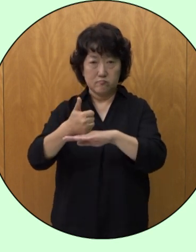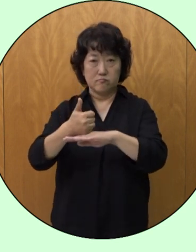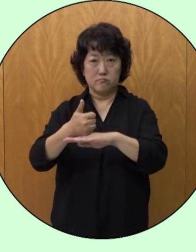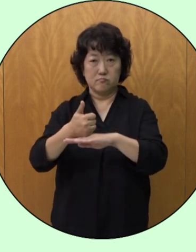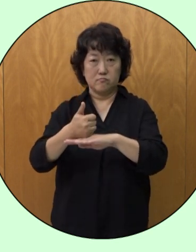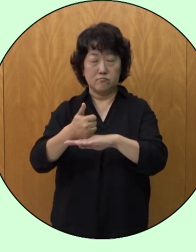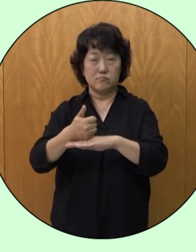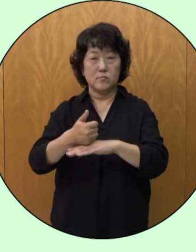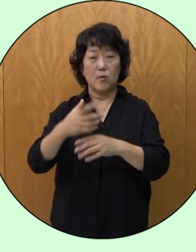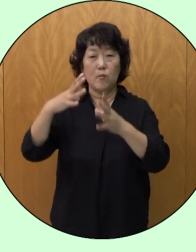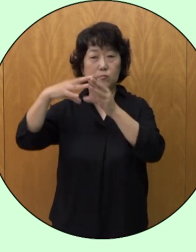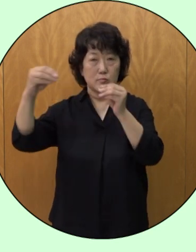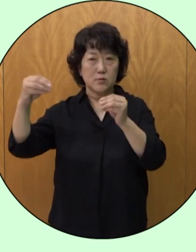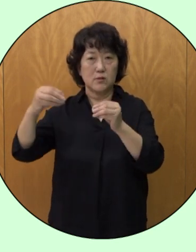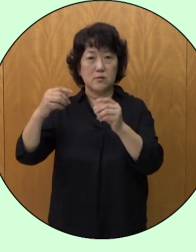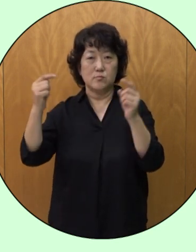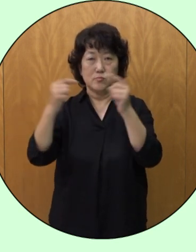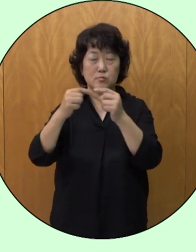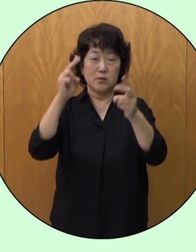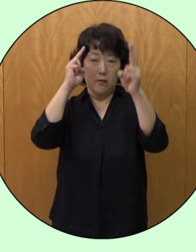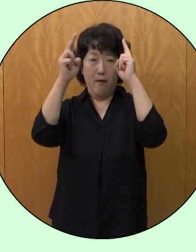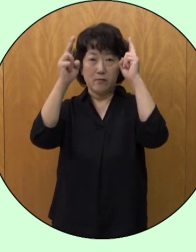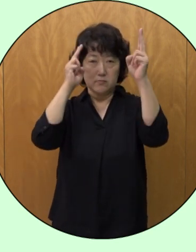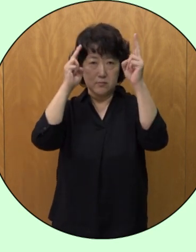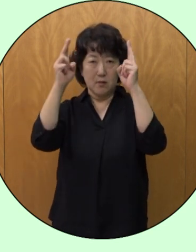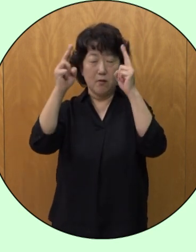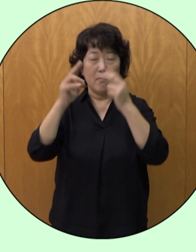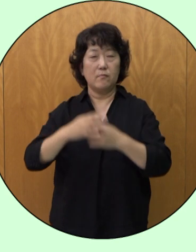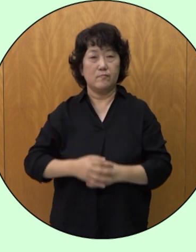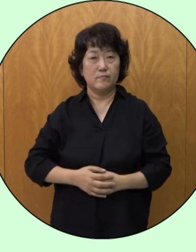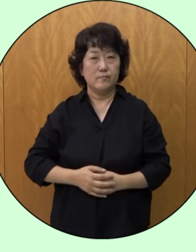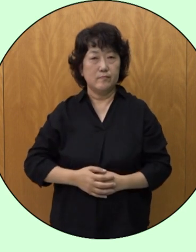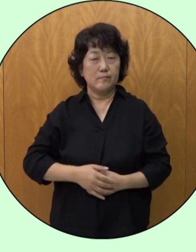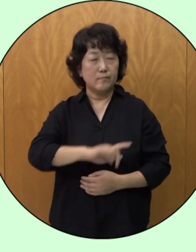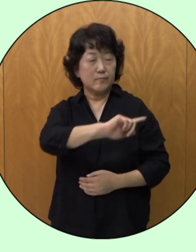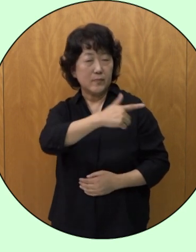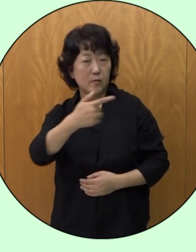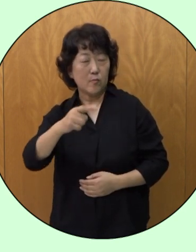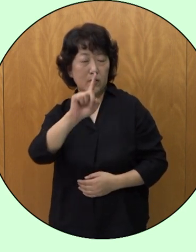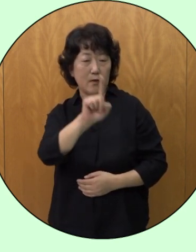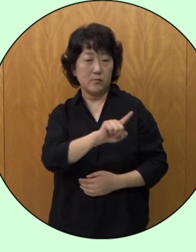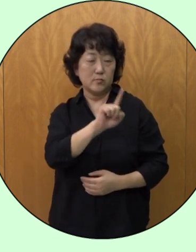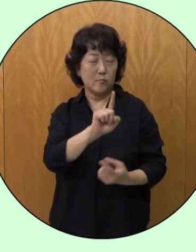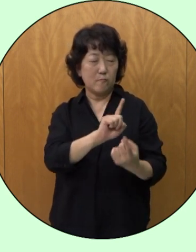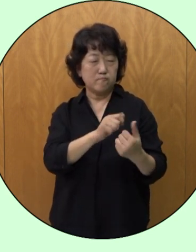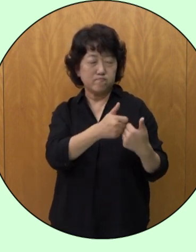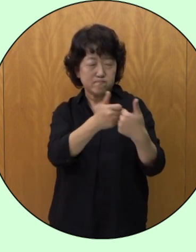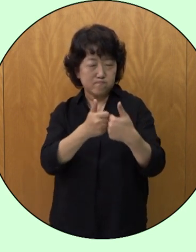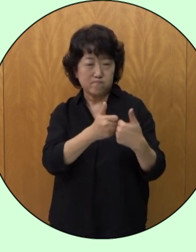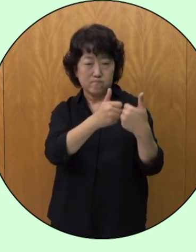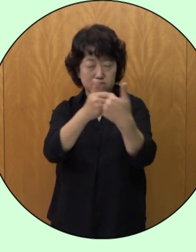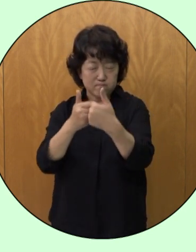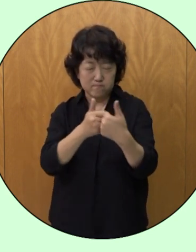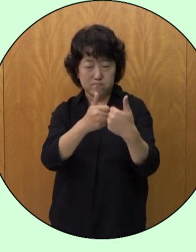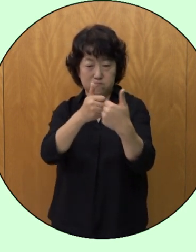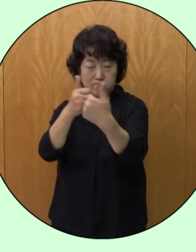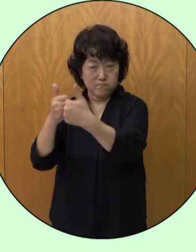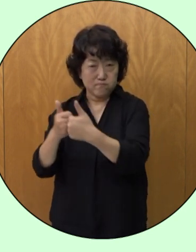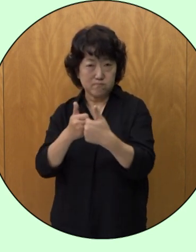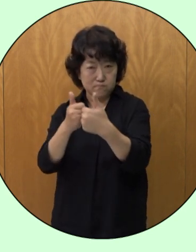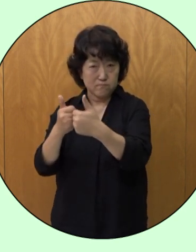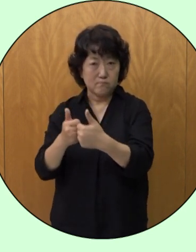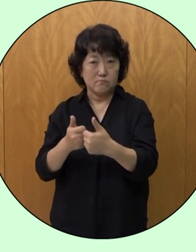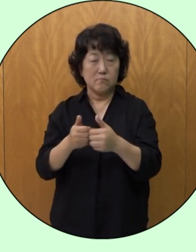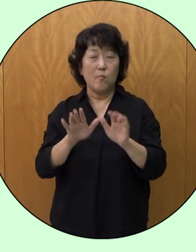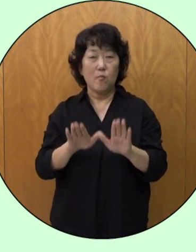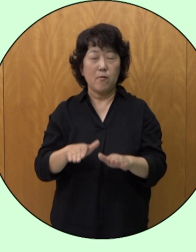来、国や通信事業者、そして多くの皆さんと協議を重ね続けた結果、